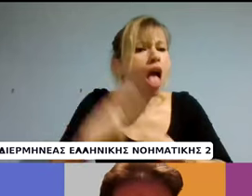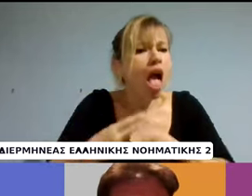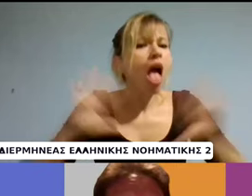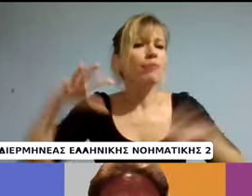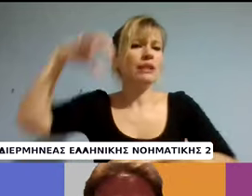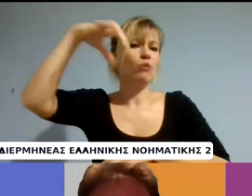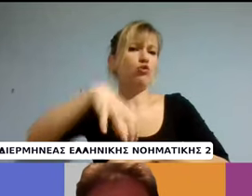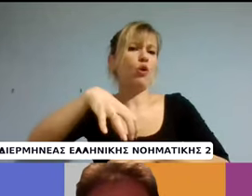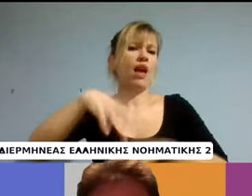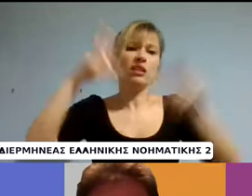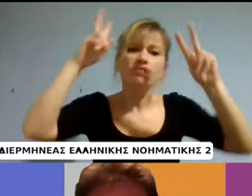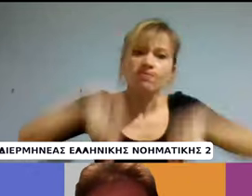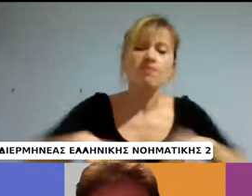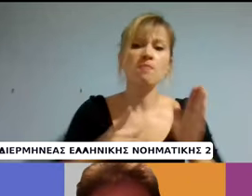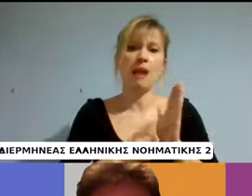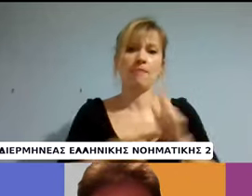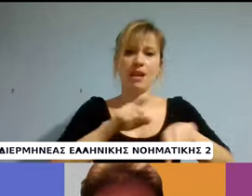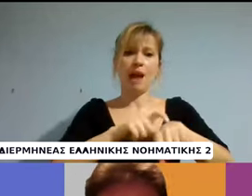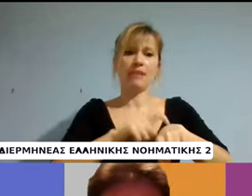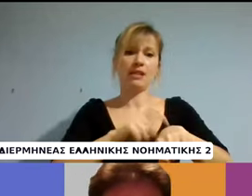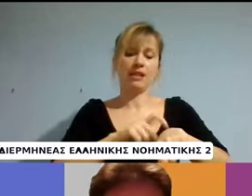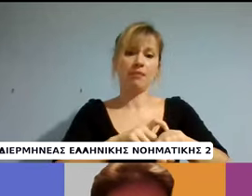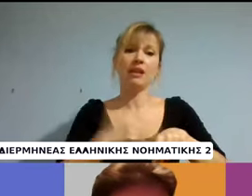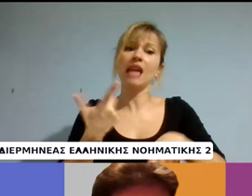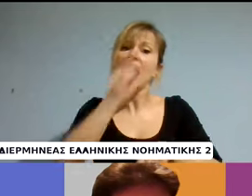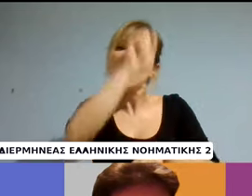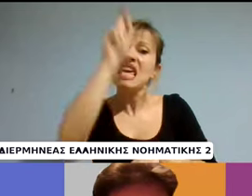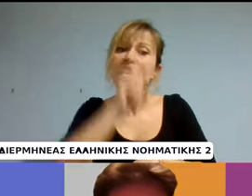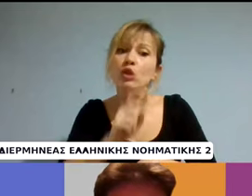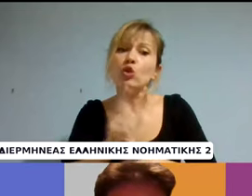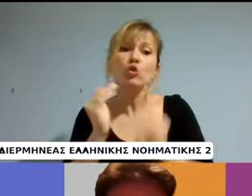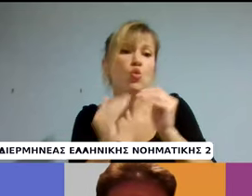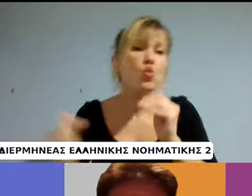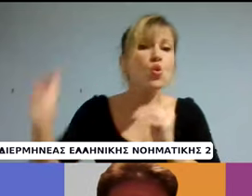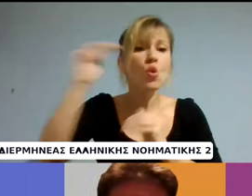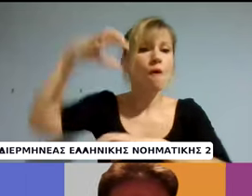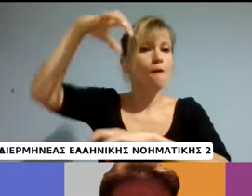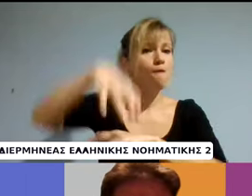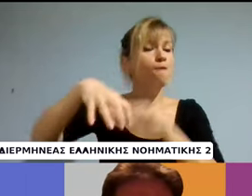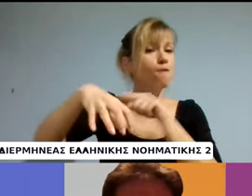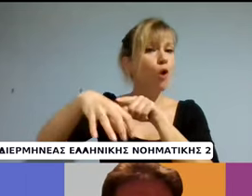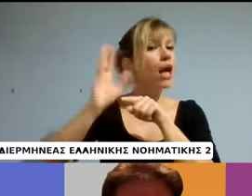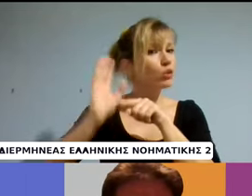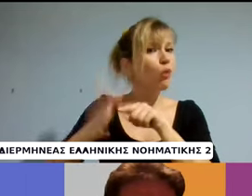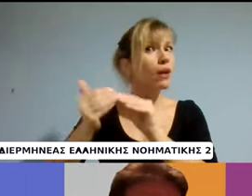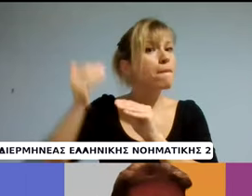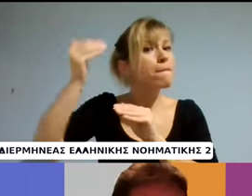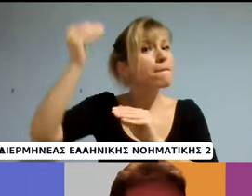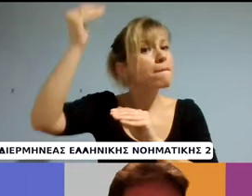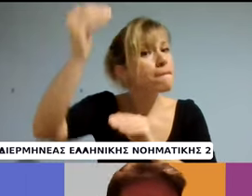των μεταφραστών, ο οποίος κάποια στιγμή μπορεί να πάρει και ένα χαρακτήρα πιο